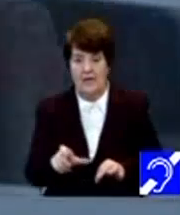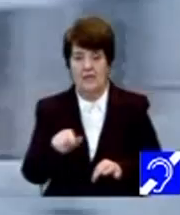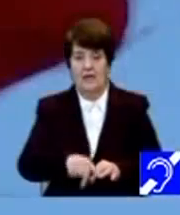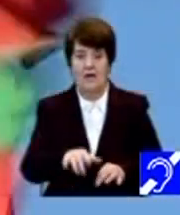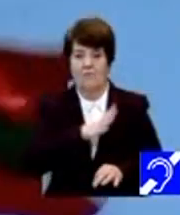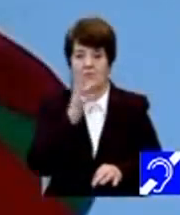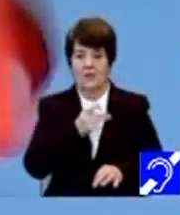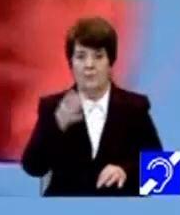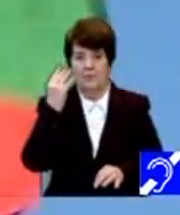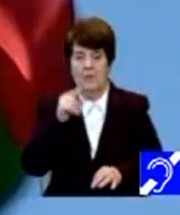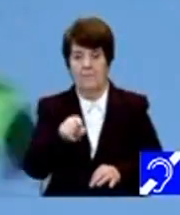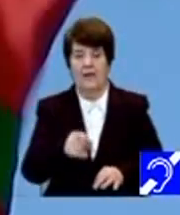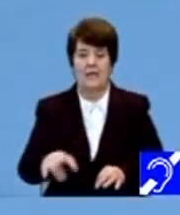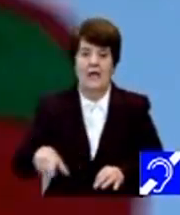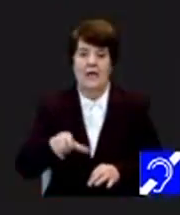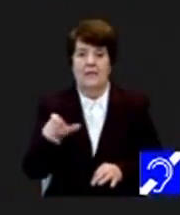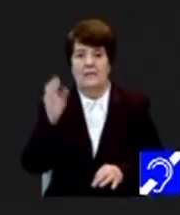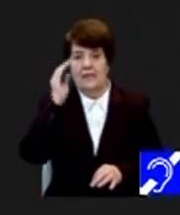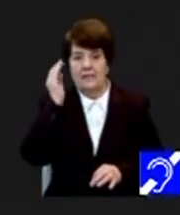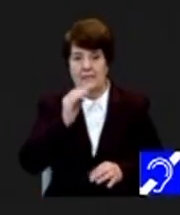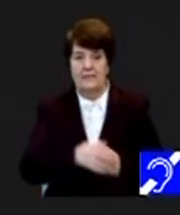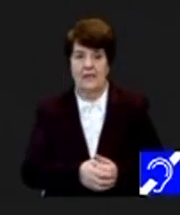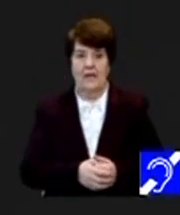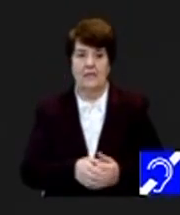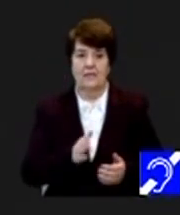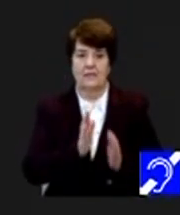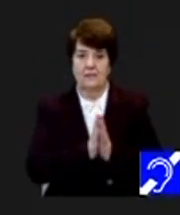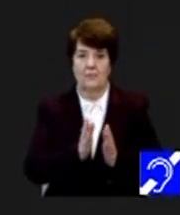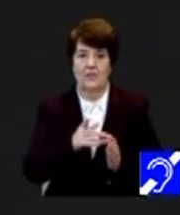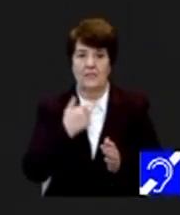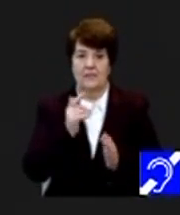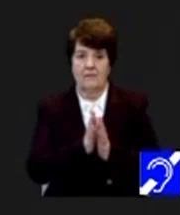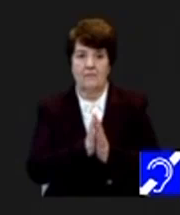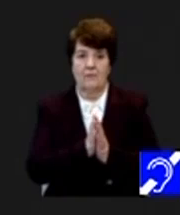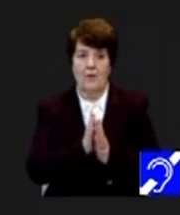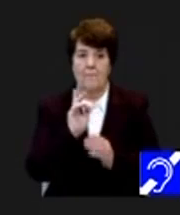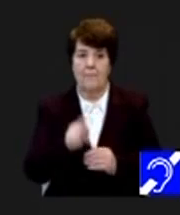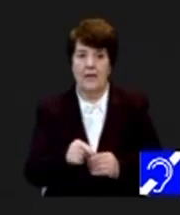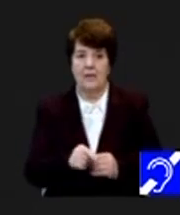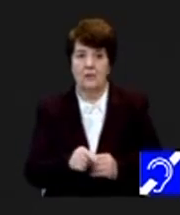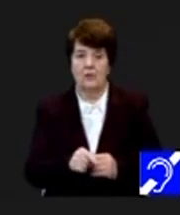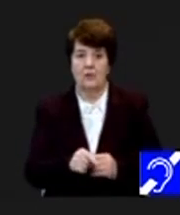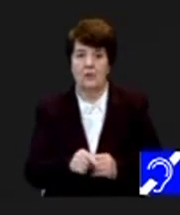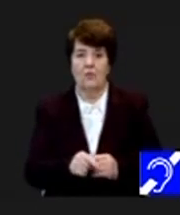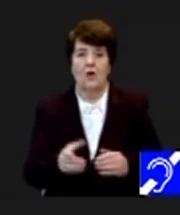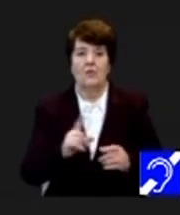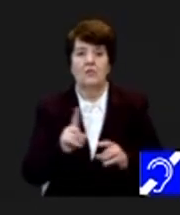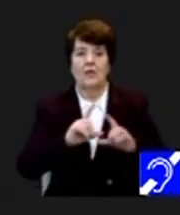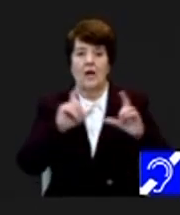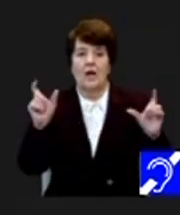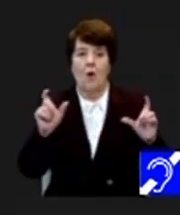străini care au ajuns în Republica Moldova prin regiunea transnistreană. Spuneți-mi, vă rog, iată, pentru șirul